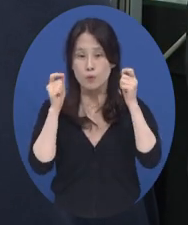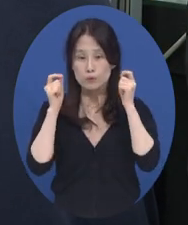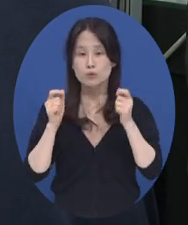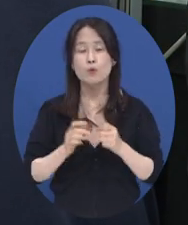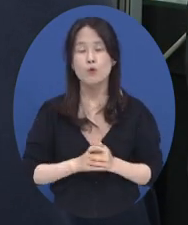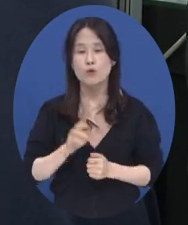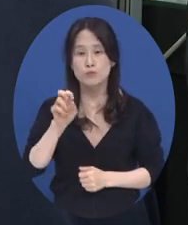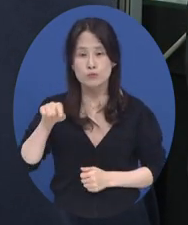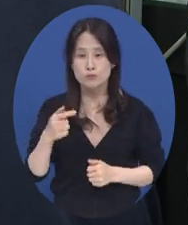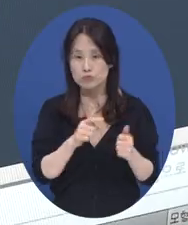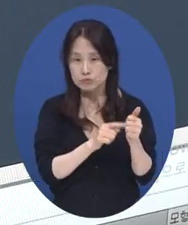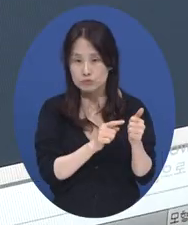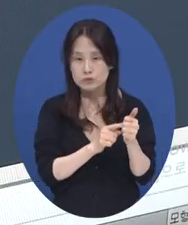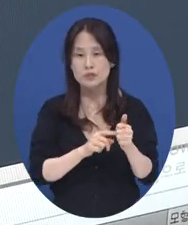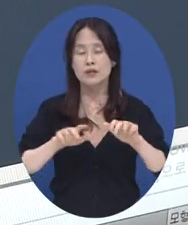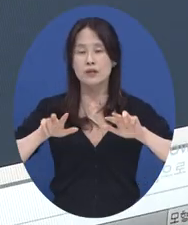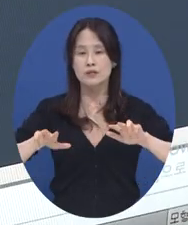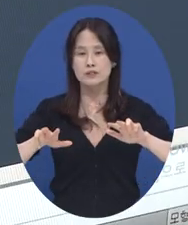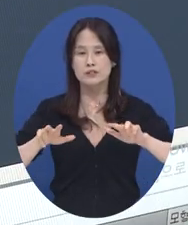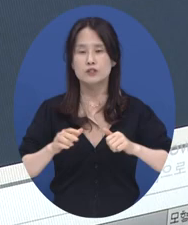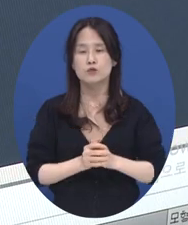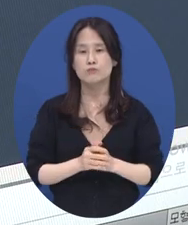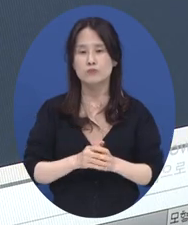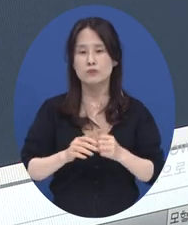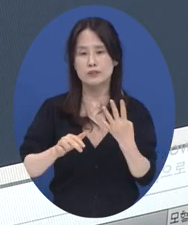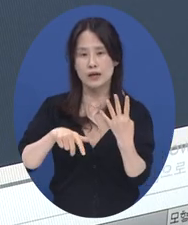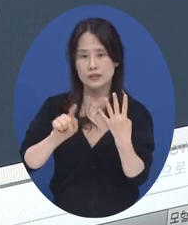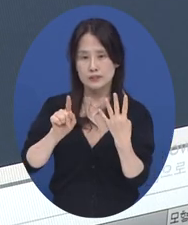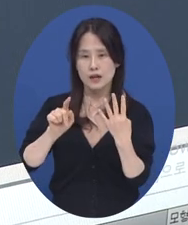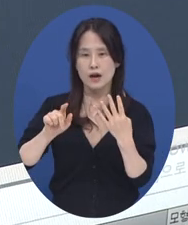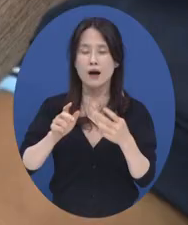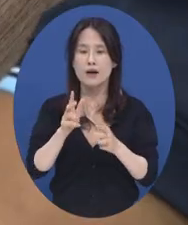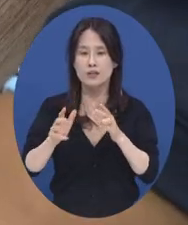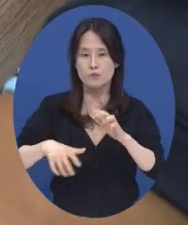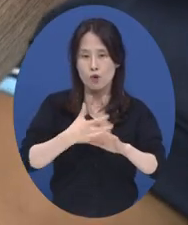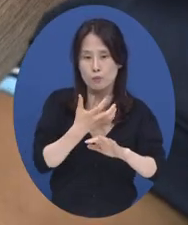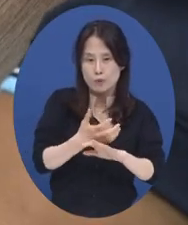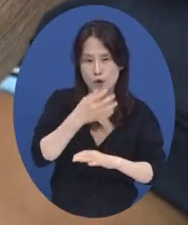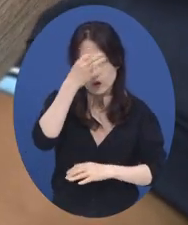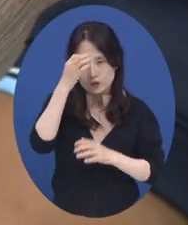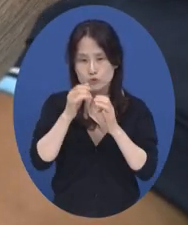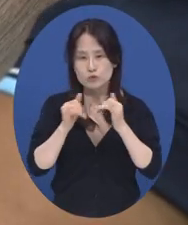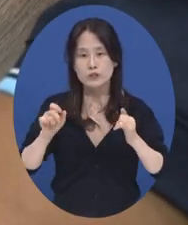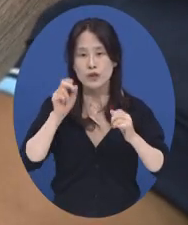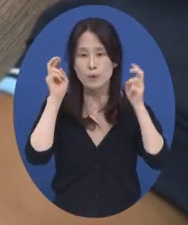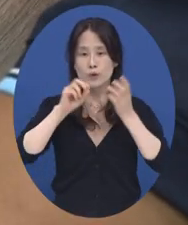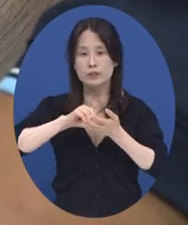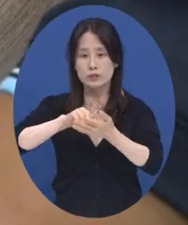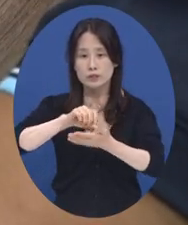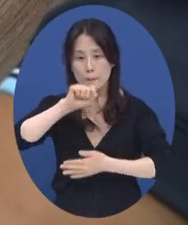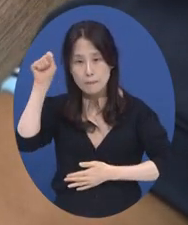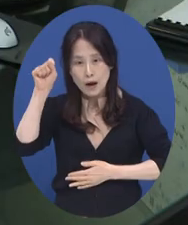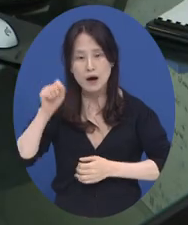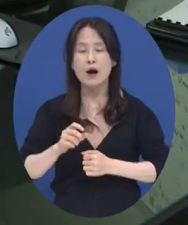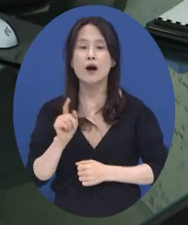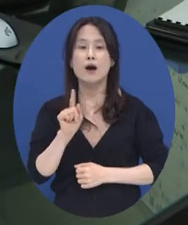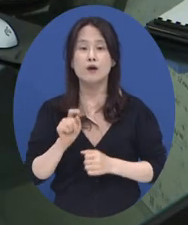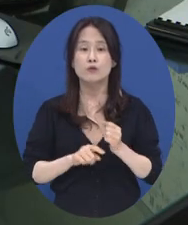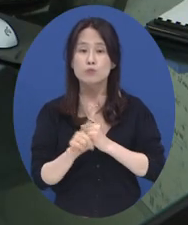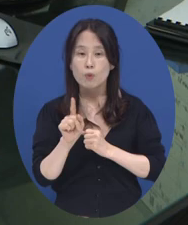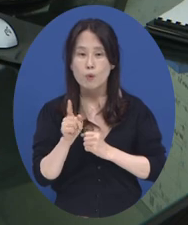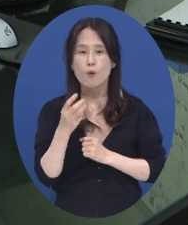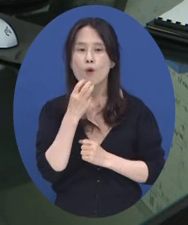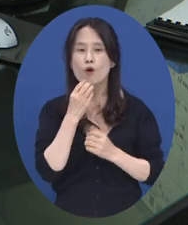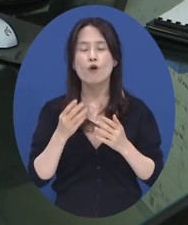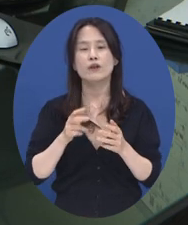제치고 이른바 요즘 유망산업이라 불리는 반도체 디스플레이 업종 기술자 취업에 골이 난건